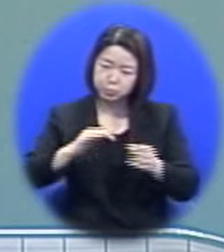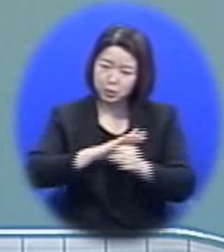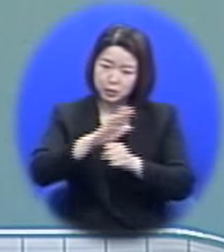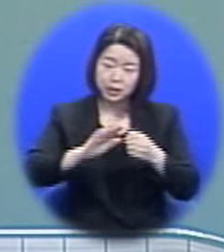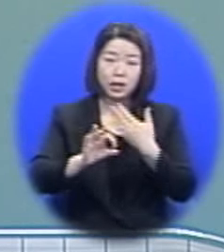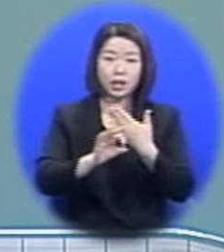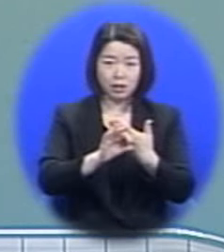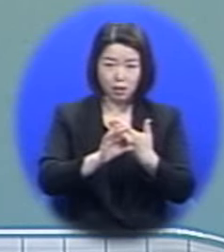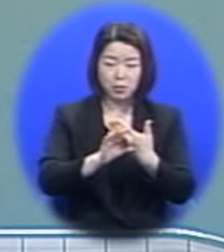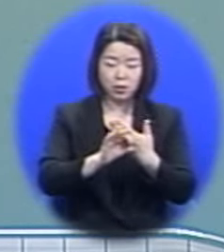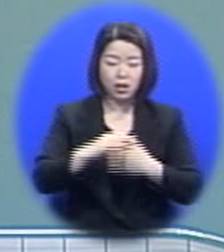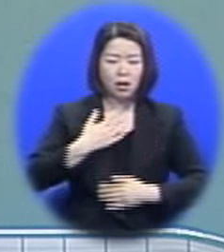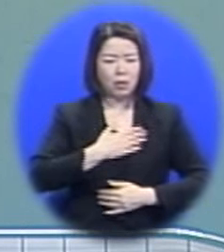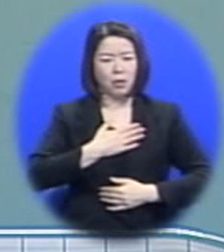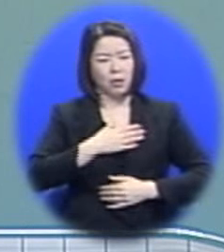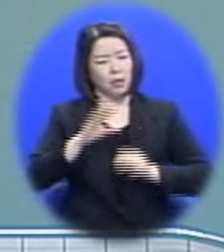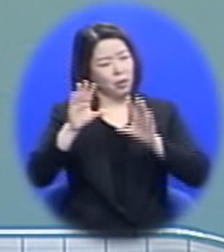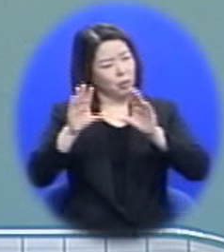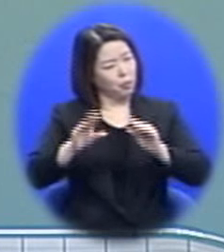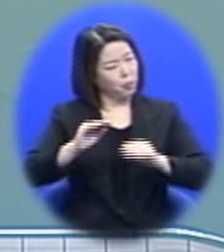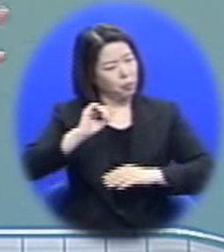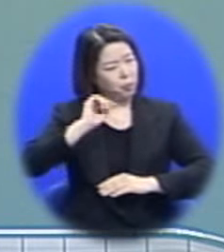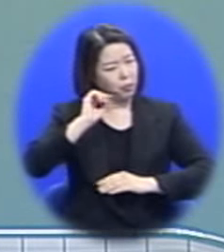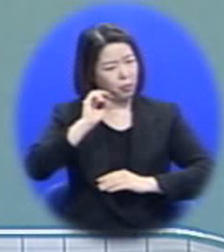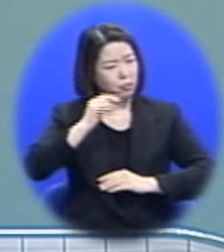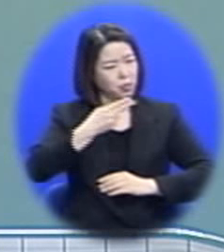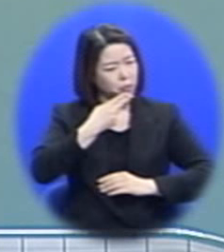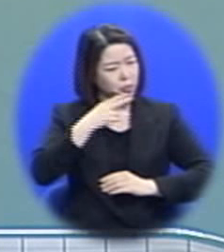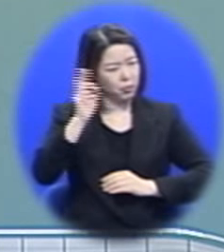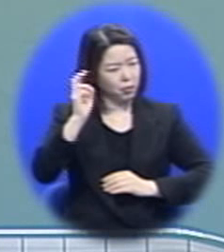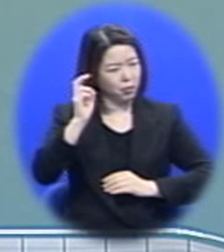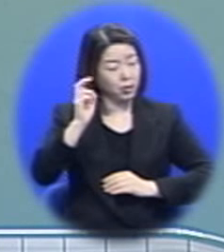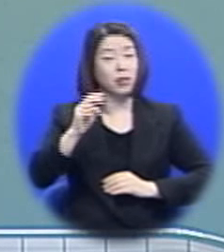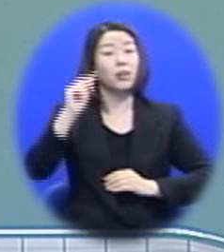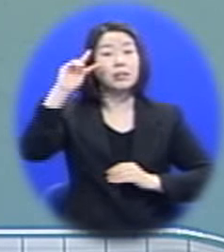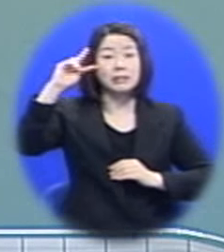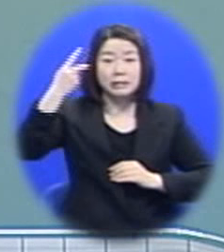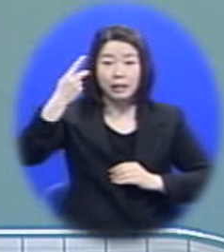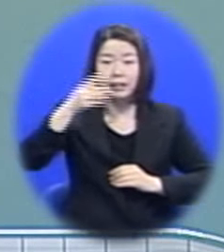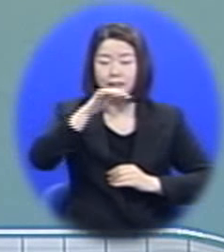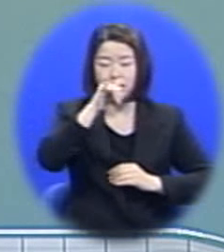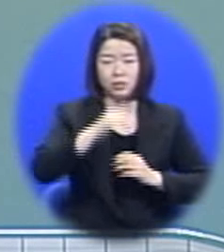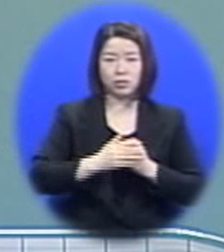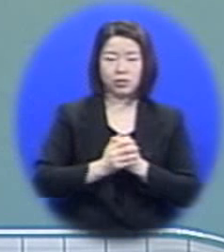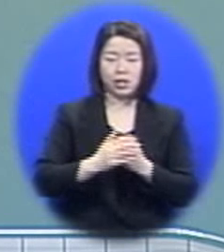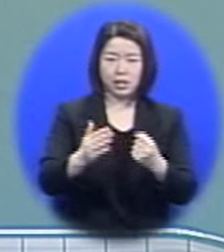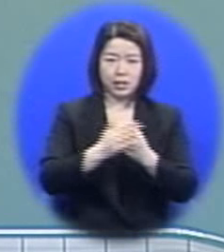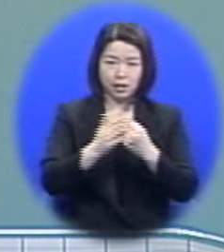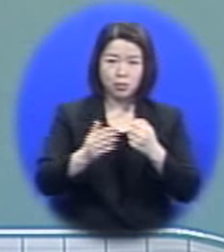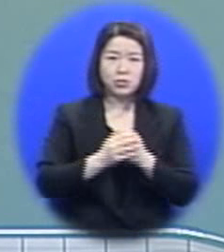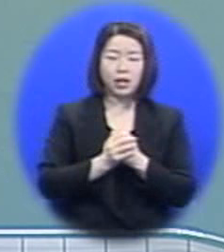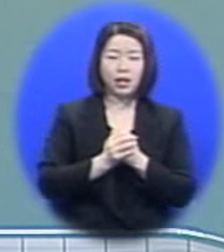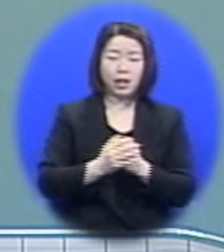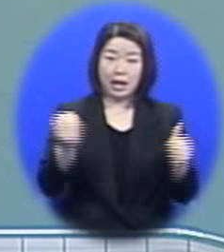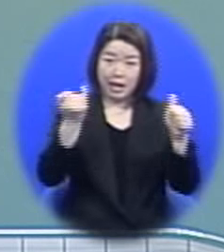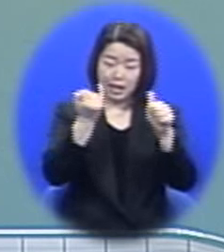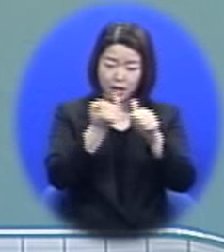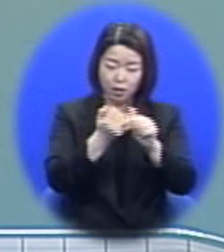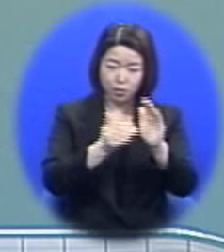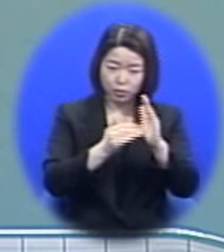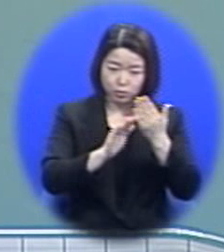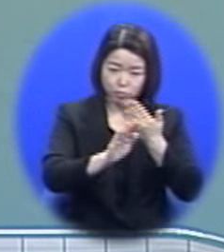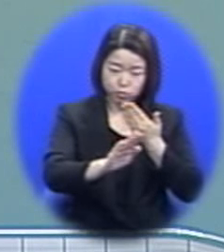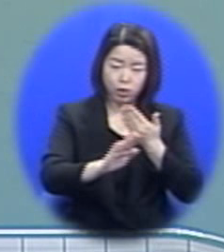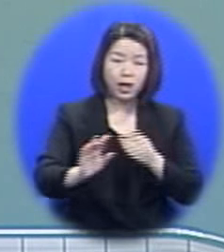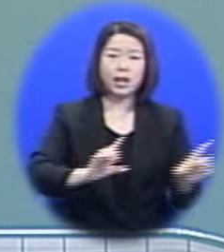감정이 식어질 수가 없잖아. 이건 대단한 착각이에요. 그래서 결혼해서